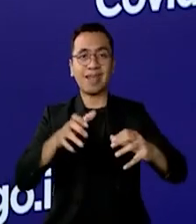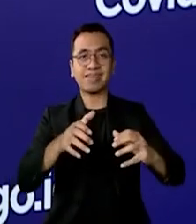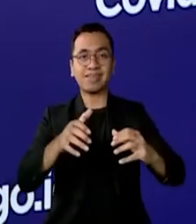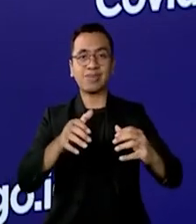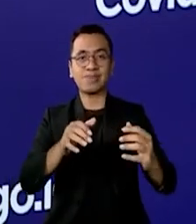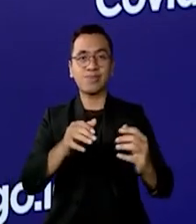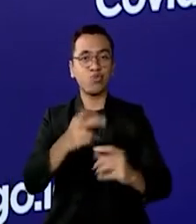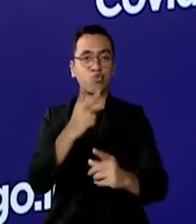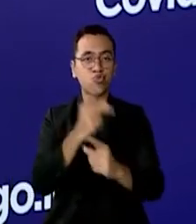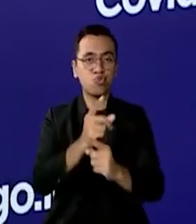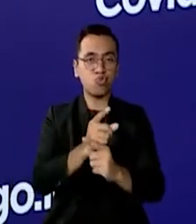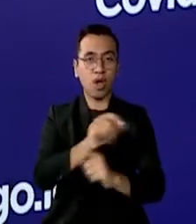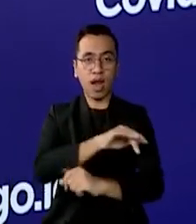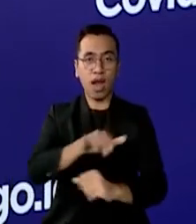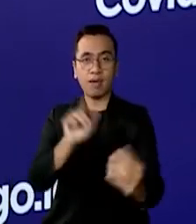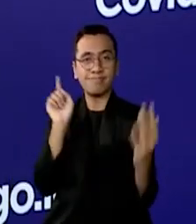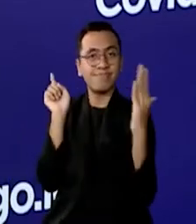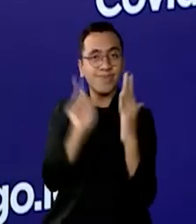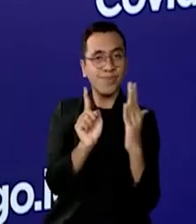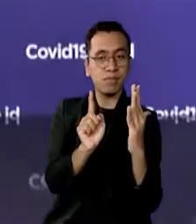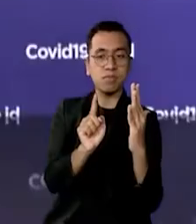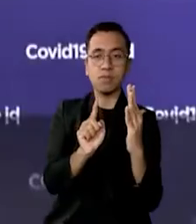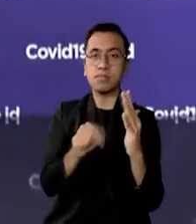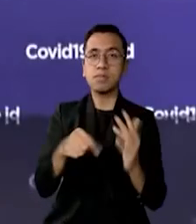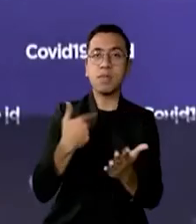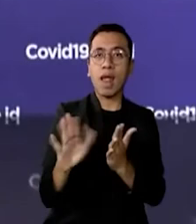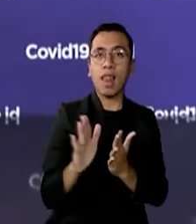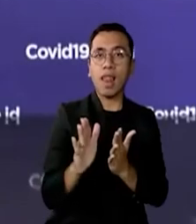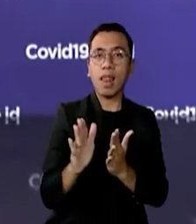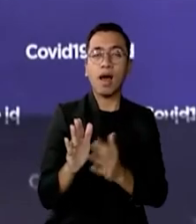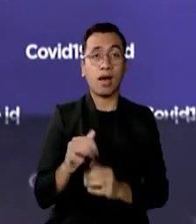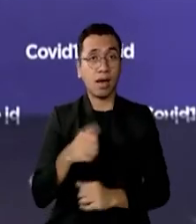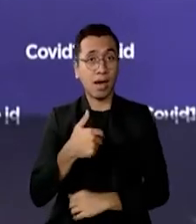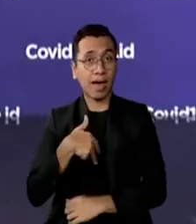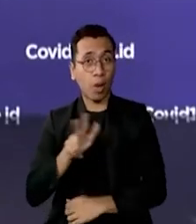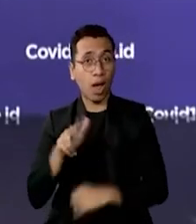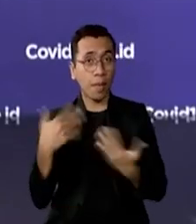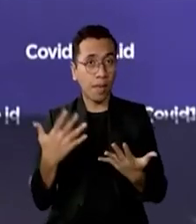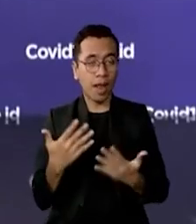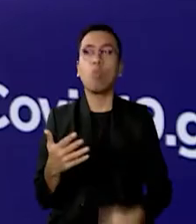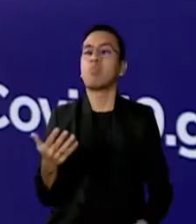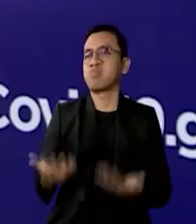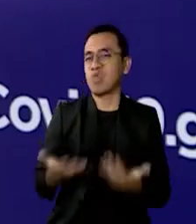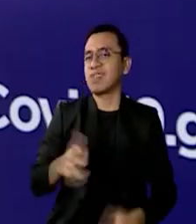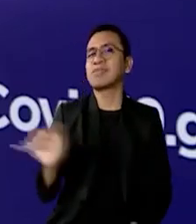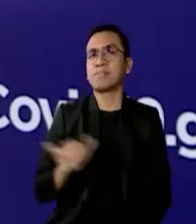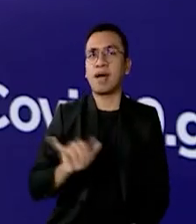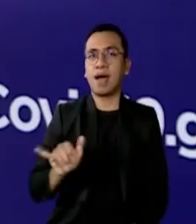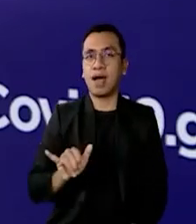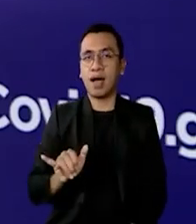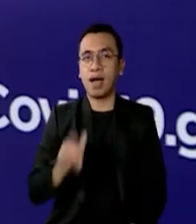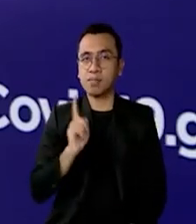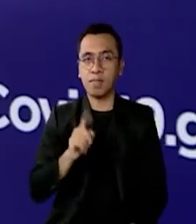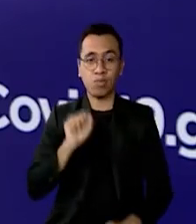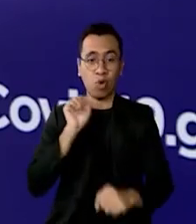tetap muka dibulan Januari gimana dengan Karawang uh Iya kemungkinan besar ya sama jadi apalagi sekarang lonjakan yang cukup